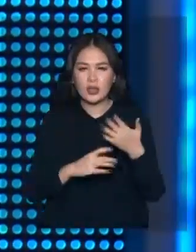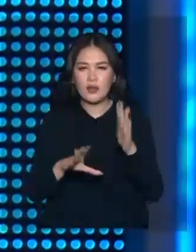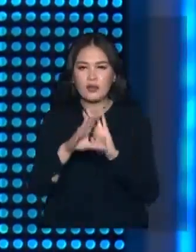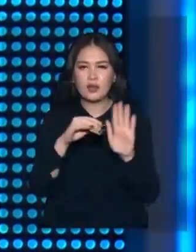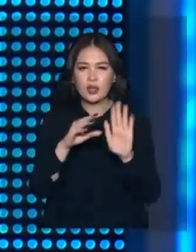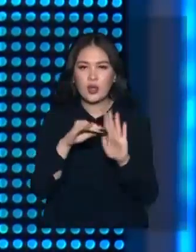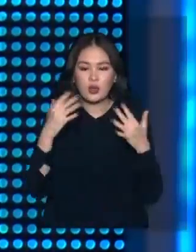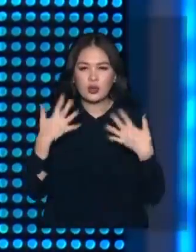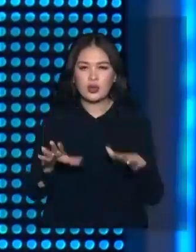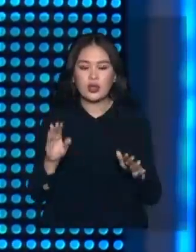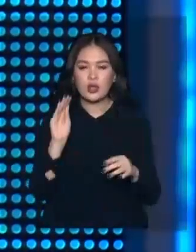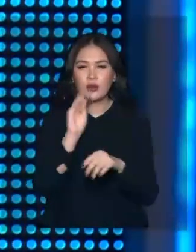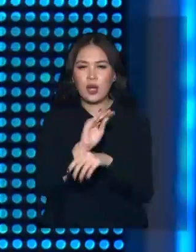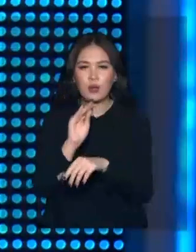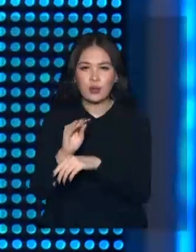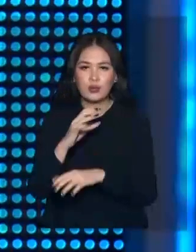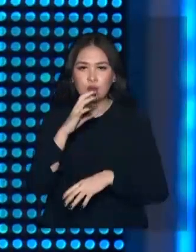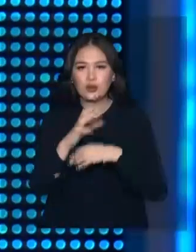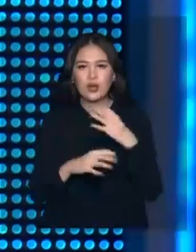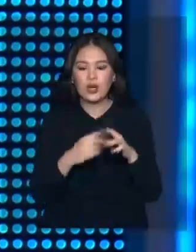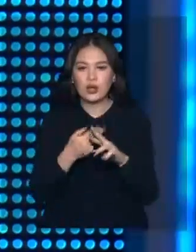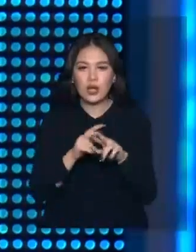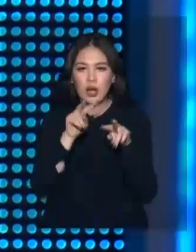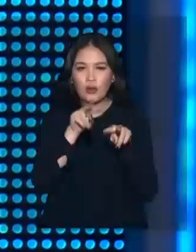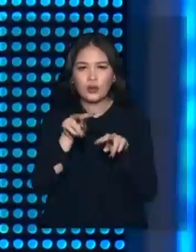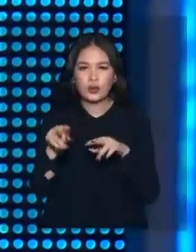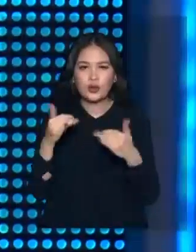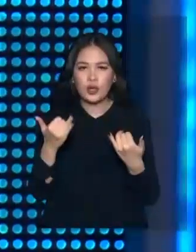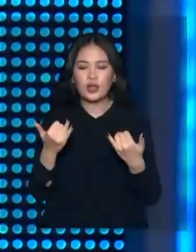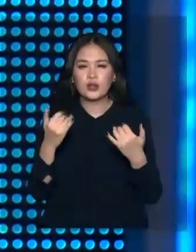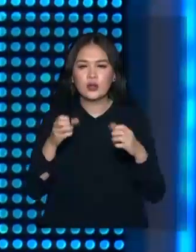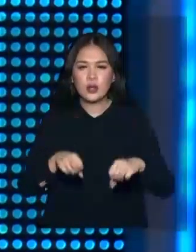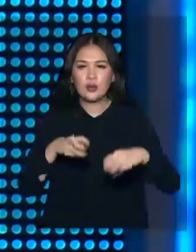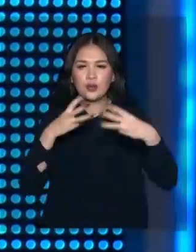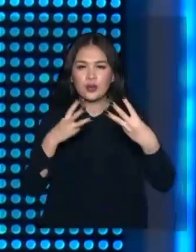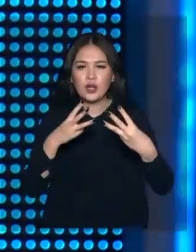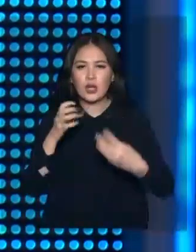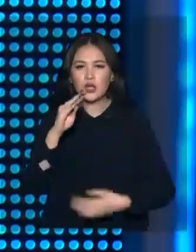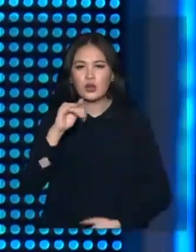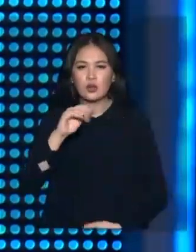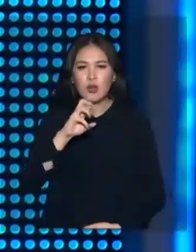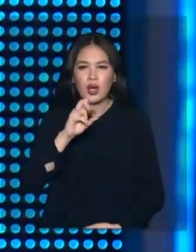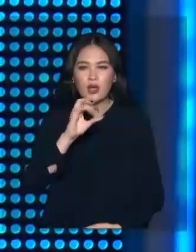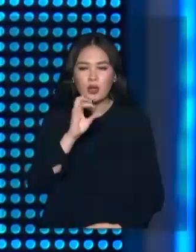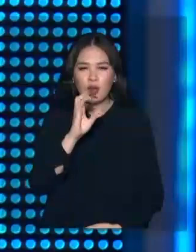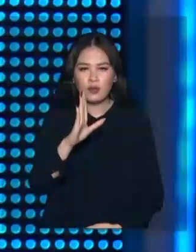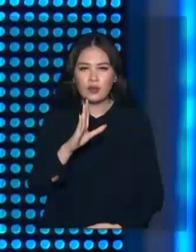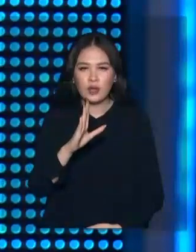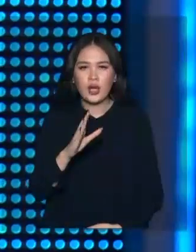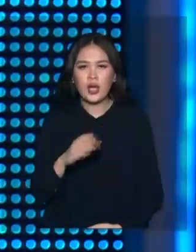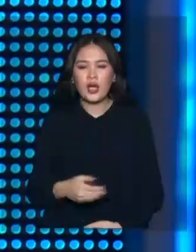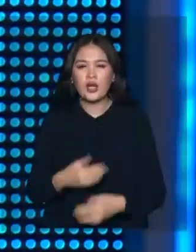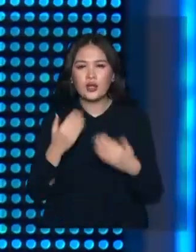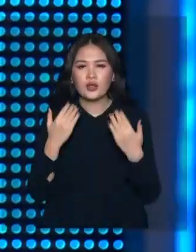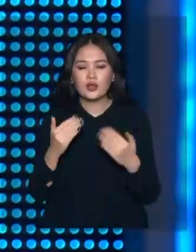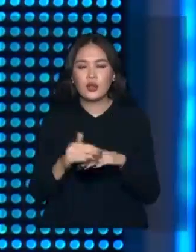Сюда, кстати, уже прибывают международные наблюдатели. Со мной на прямой связи сейчас мой коллега Азат Жумаханов.